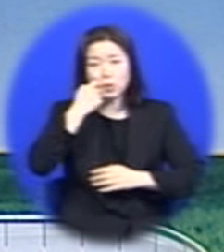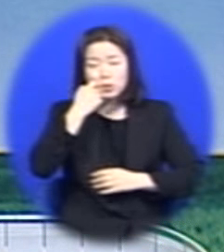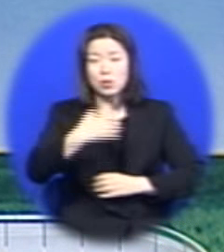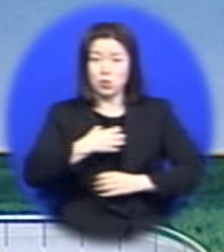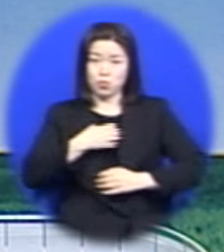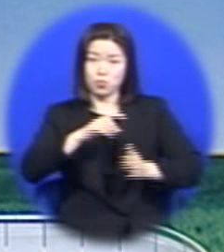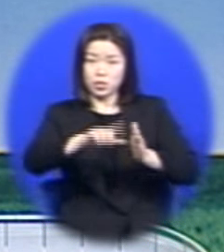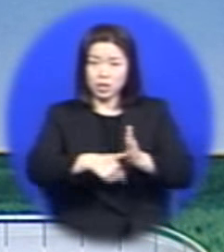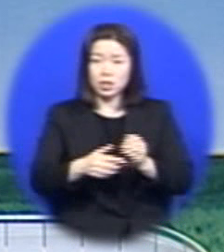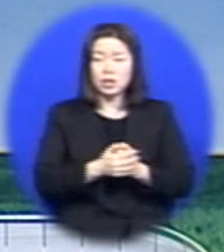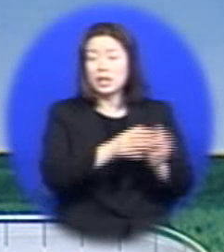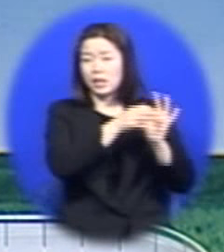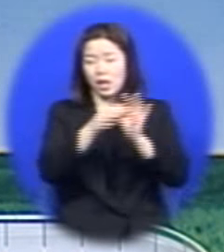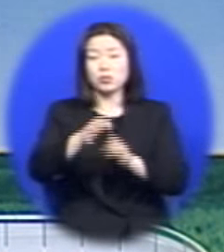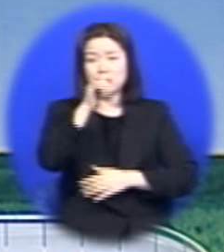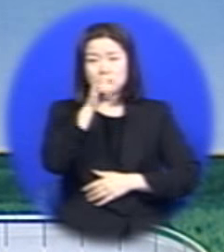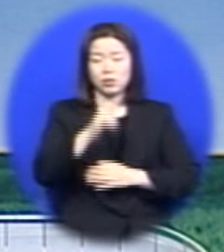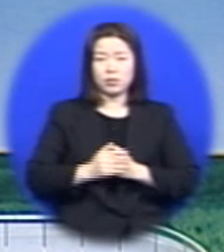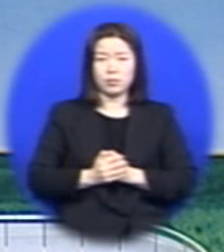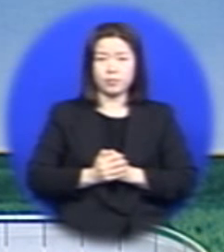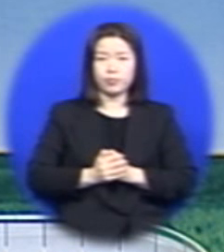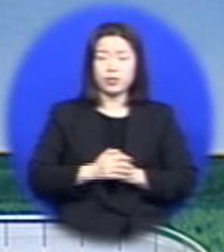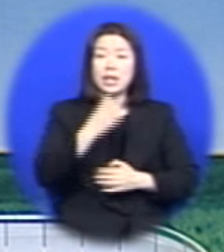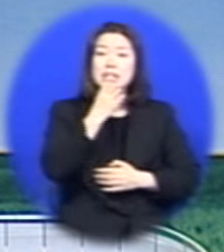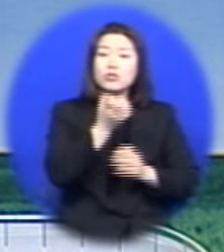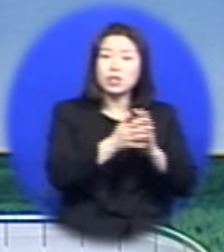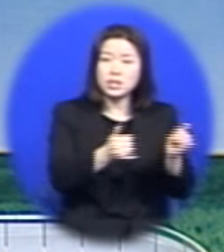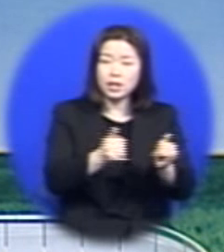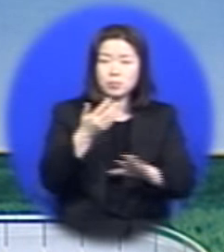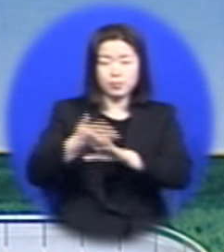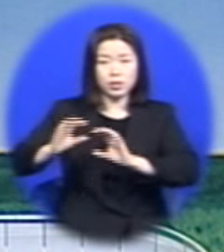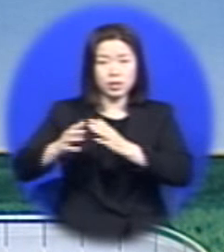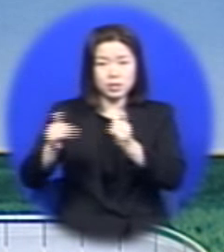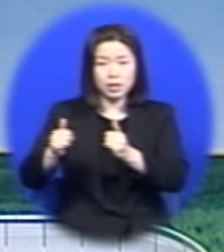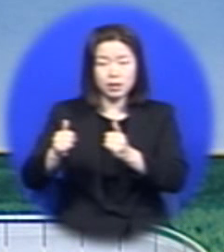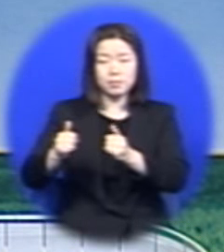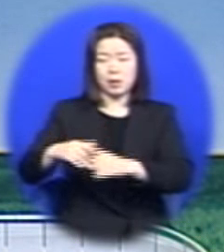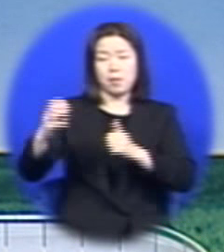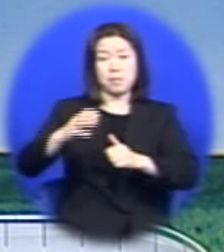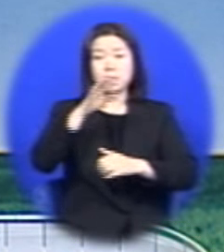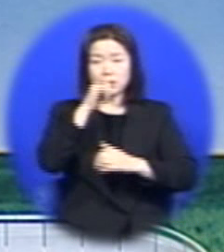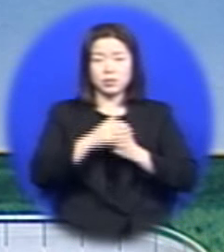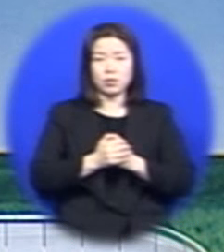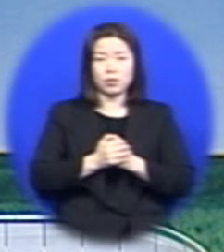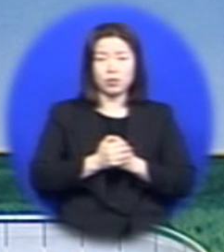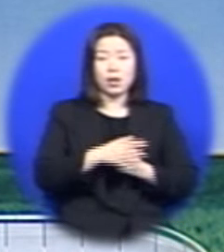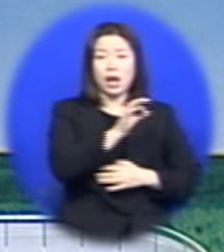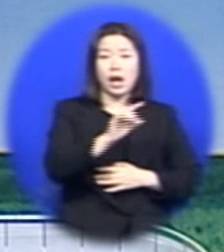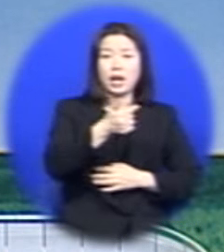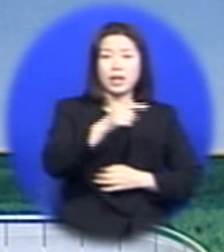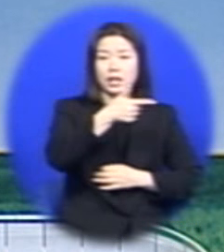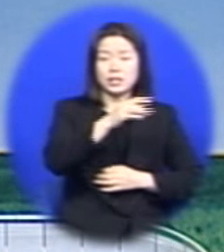위기 계속 되었습니다. 유대인들과 이방인들이 핍박했습니다. 아나니아와